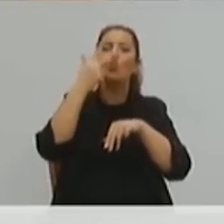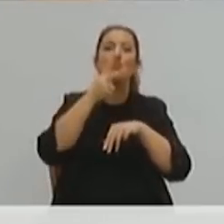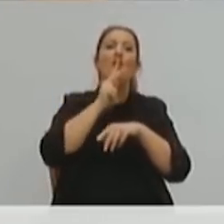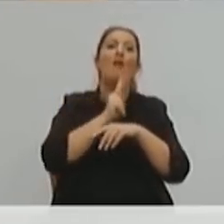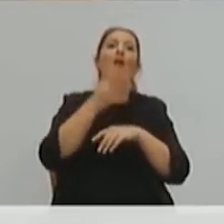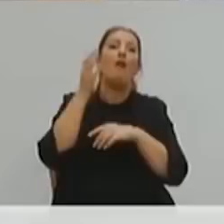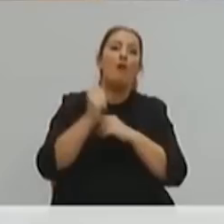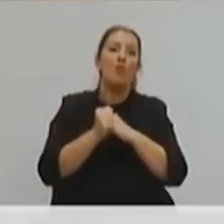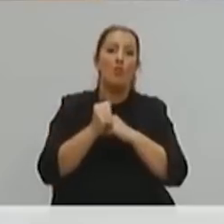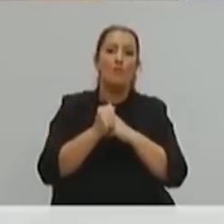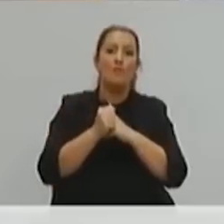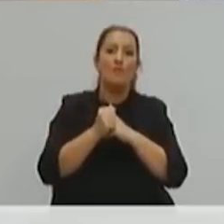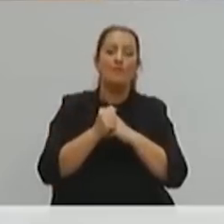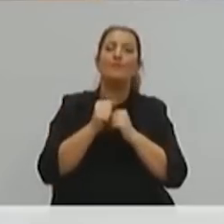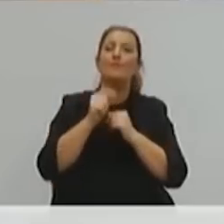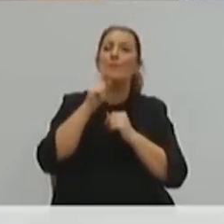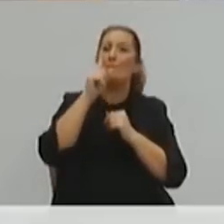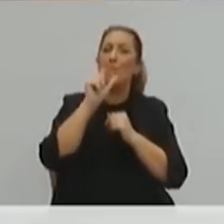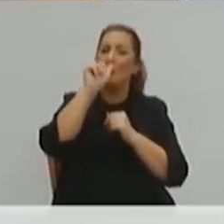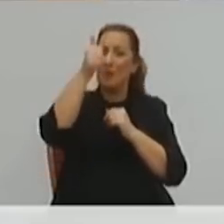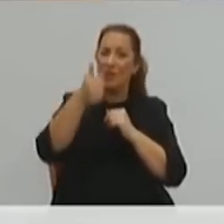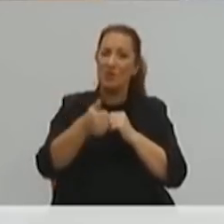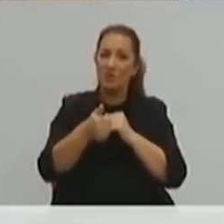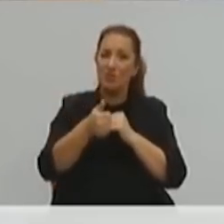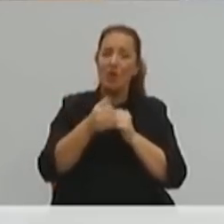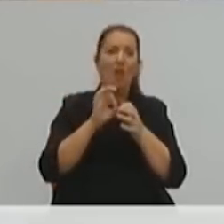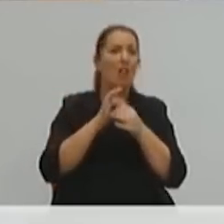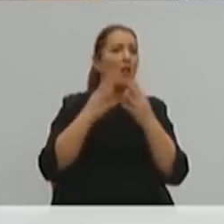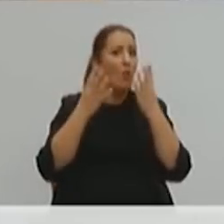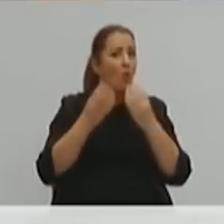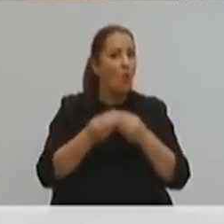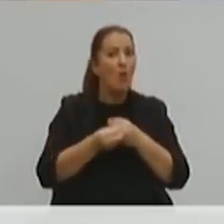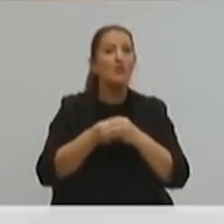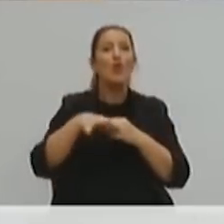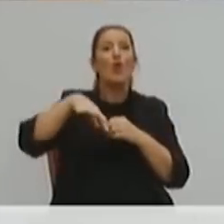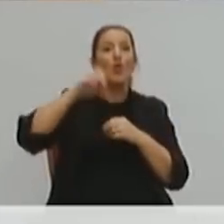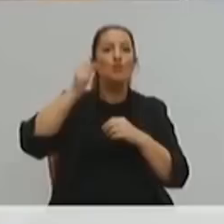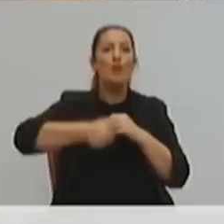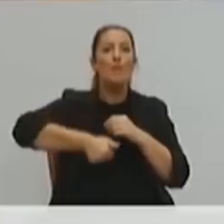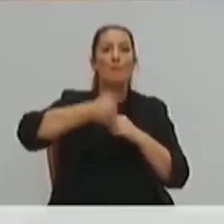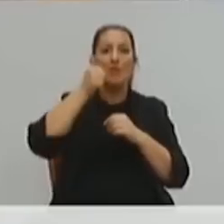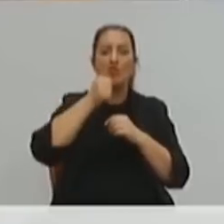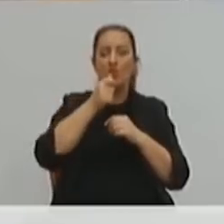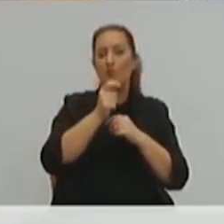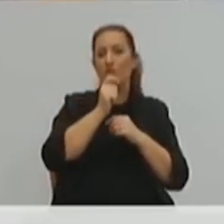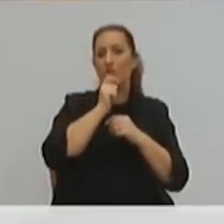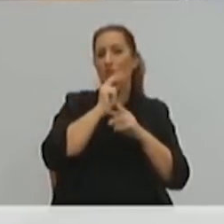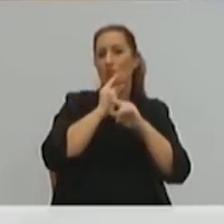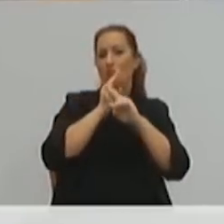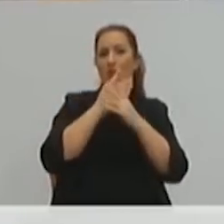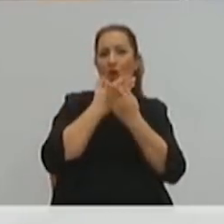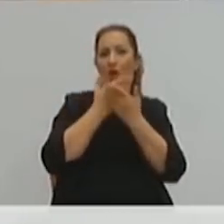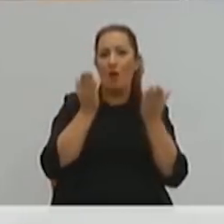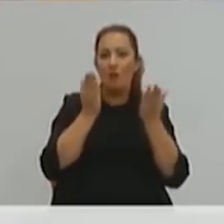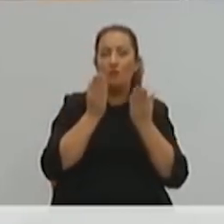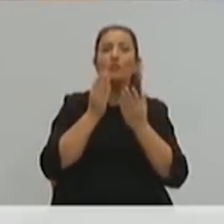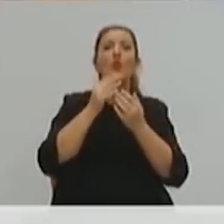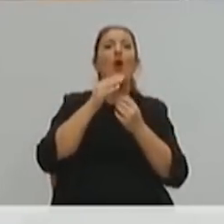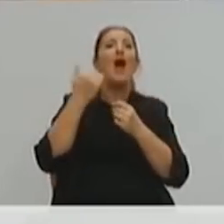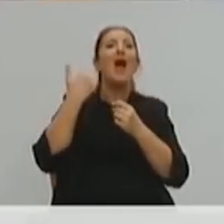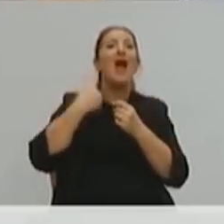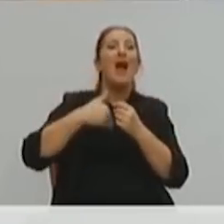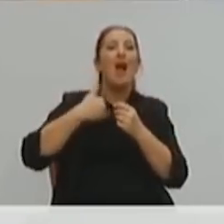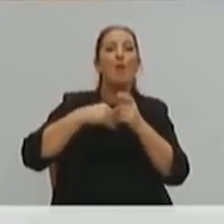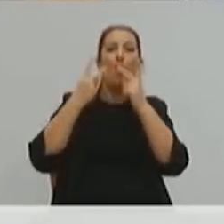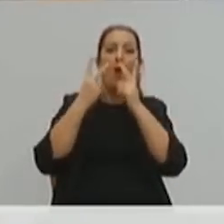alıyor. Ertesi gün nasıl oluyorsa komisyon başkanı söz alıp kamuya ait alanlar olarak